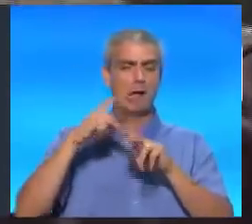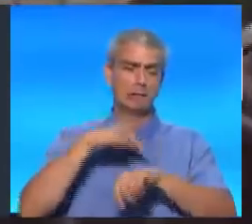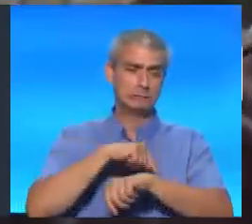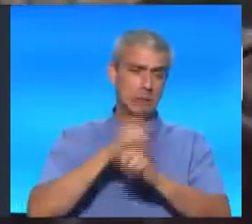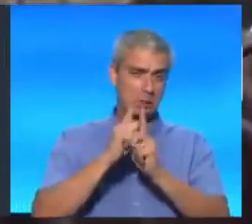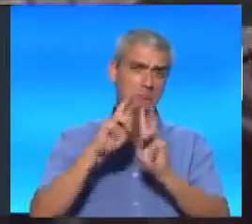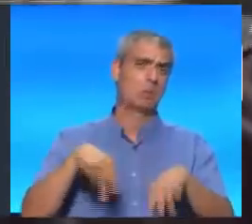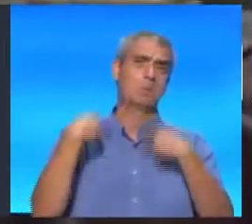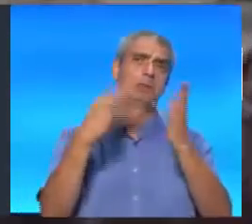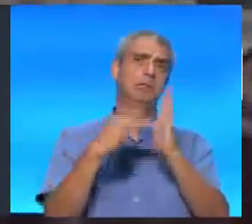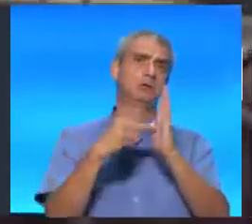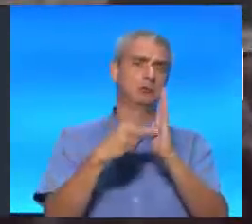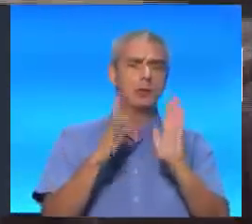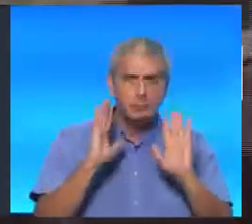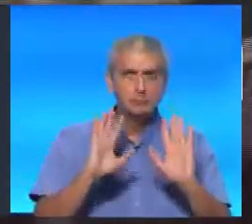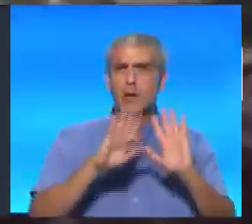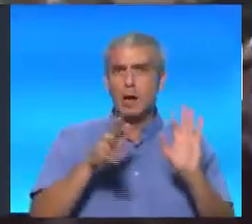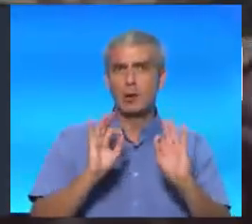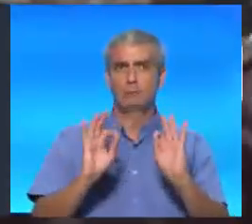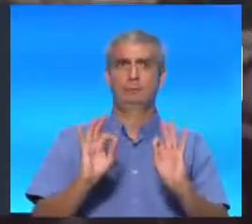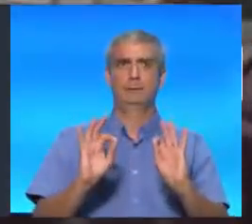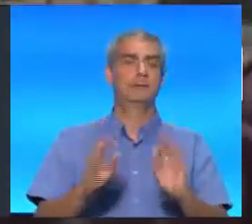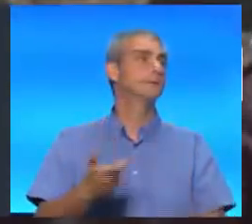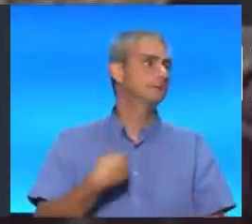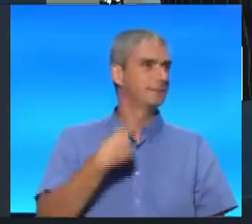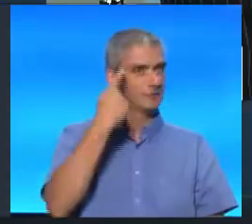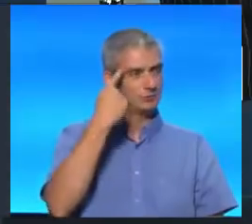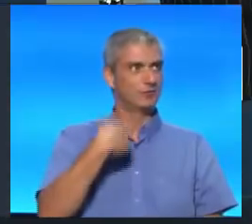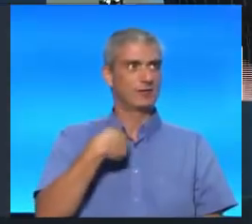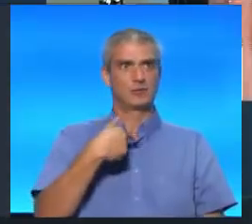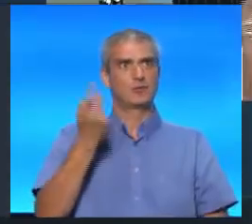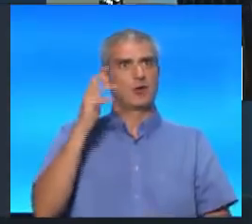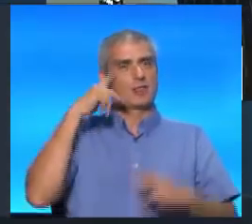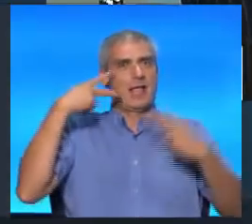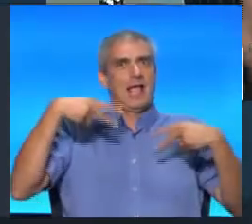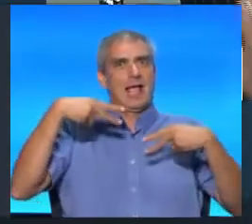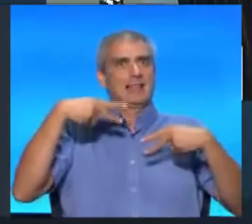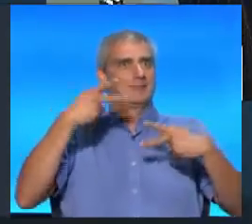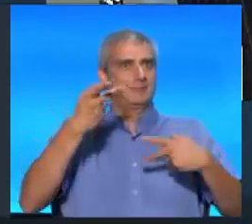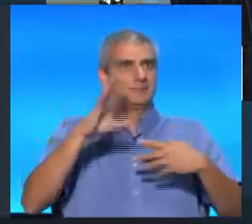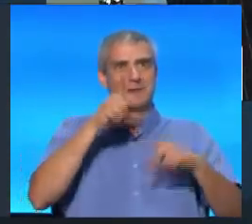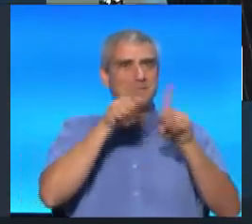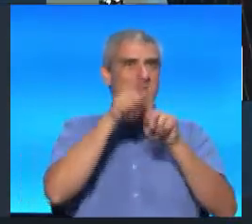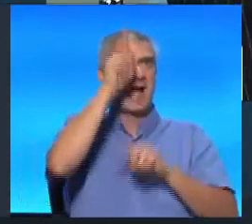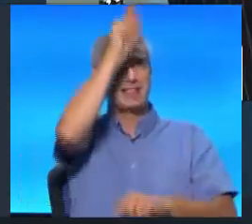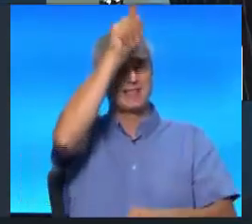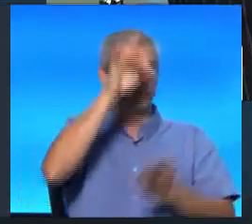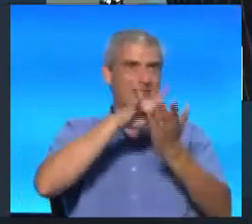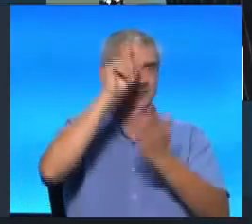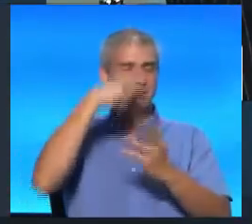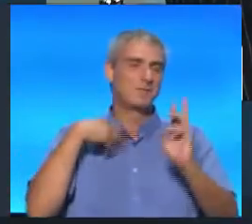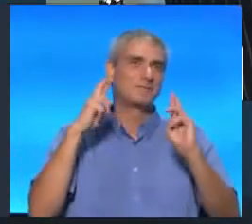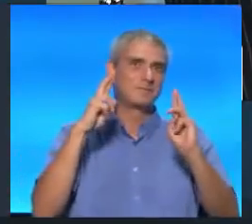אז בעיקרון אנחנו די בסדר. נראה לי שאנחנו כאן קצת יותר חרדים מכם שם. נאחל לכם